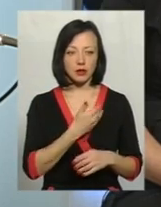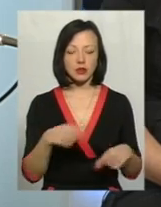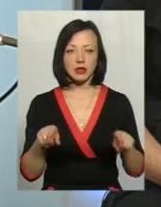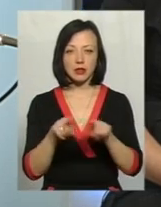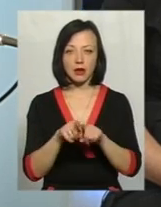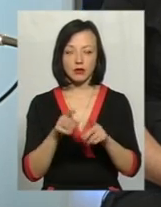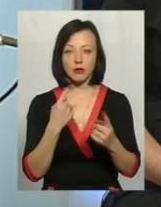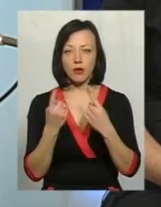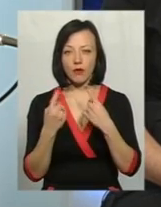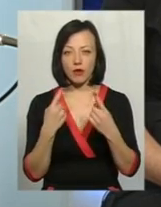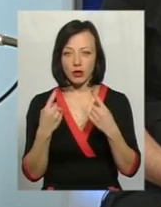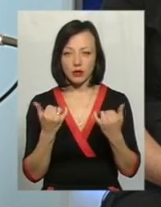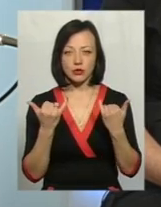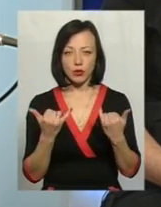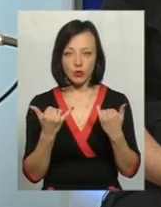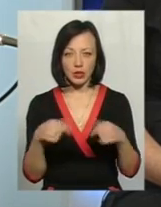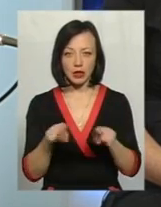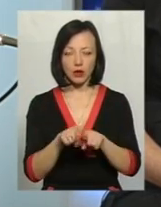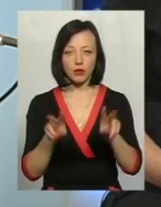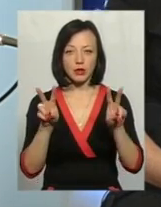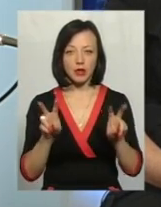вами поговорити ще сьогодні на таку тему.